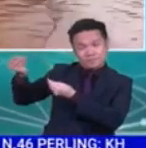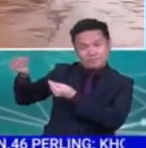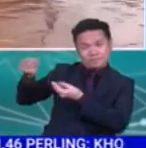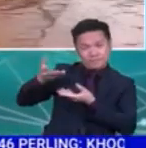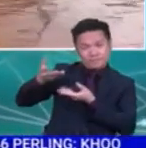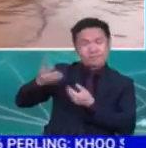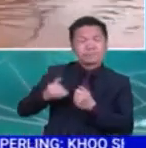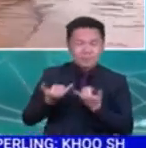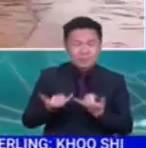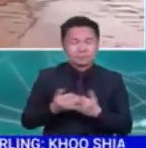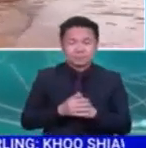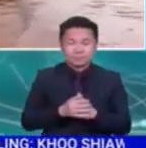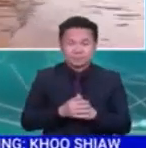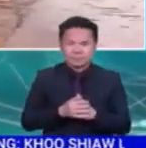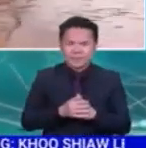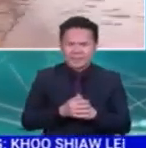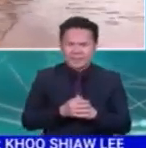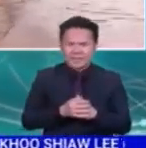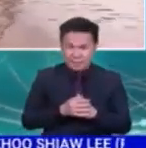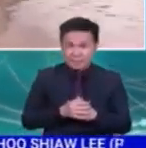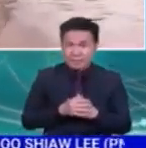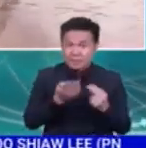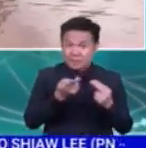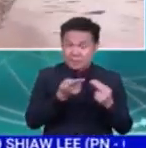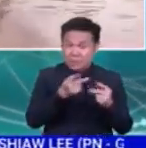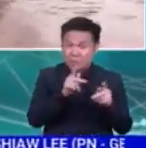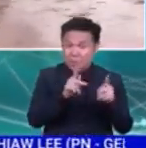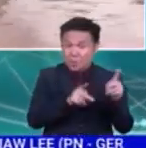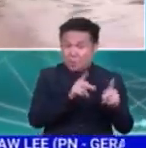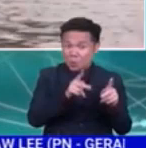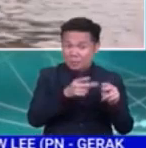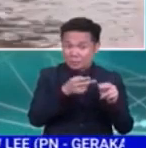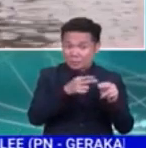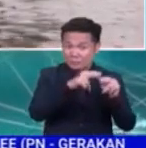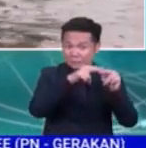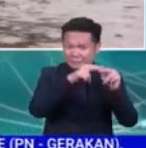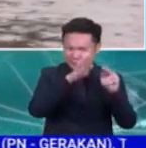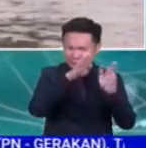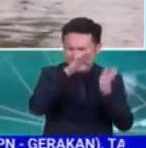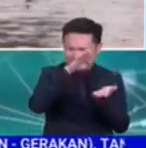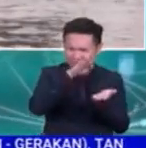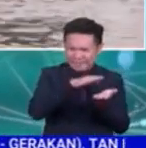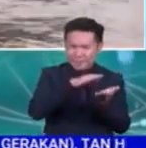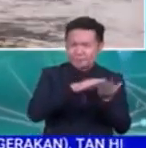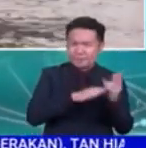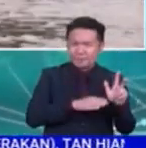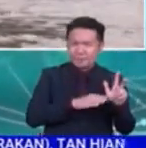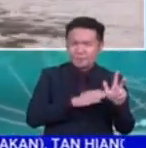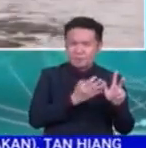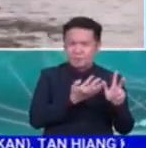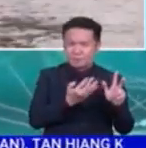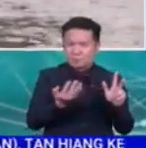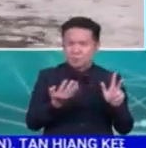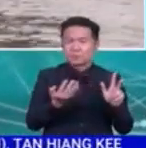ada sedikit penurunan sebenarnya daripada penduduk yang terjejas daripada 3,579